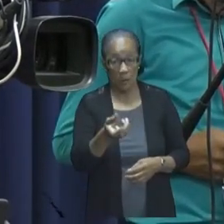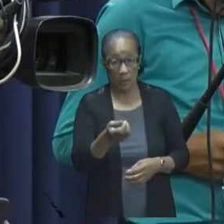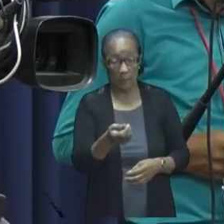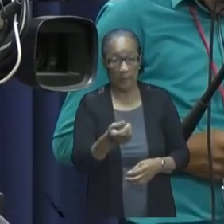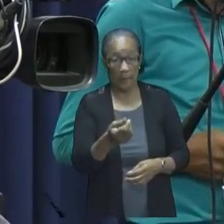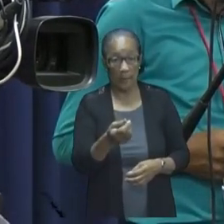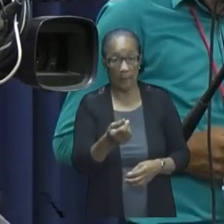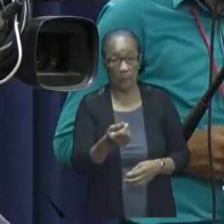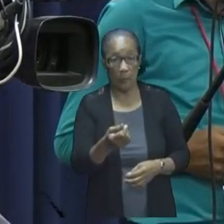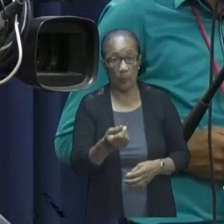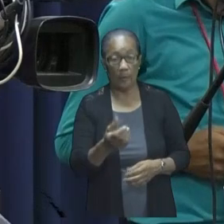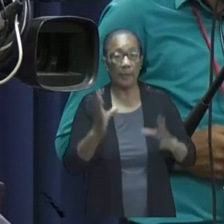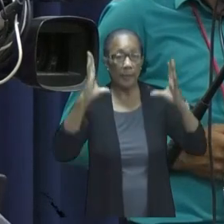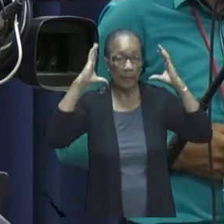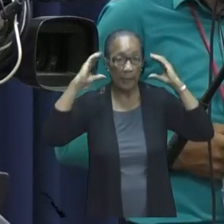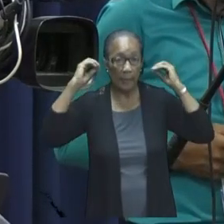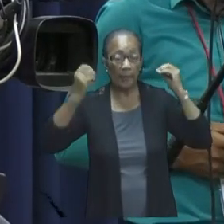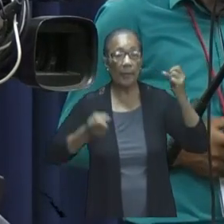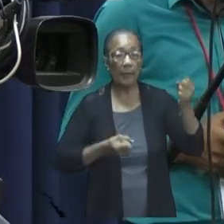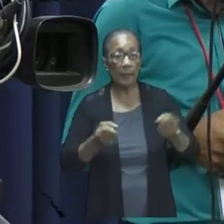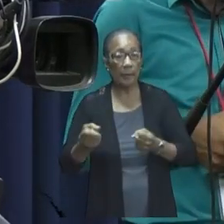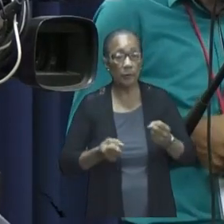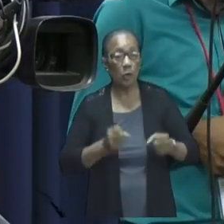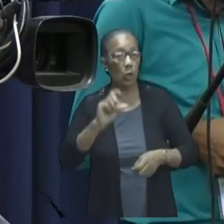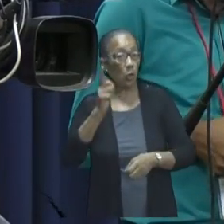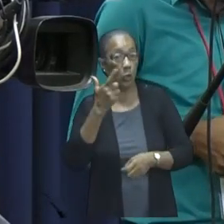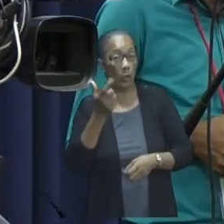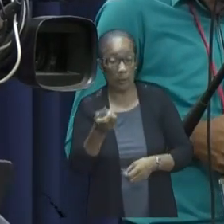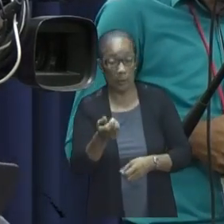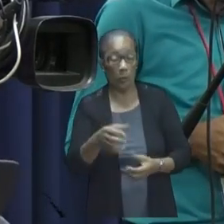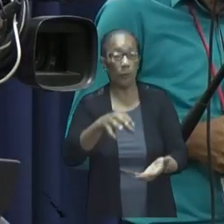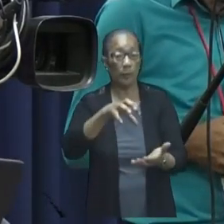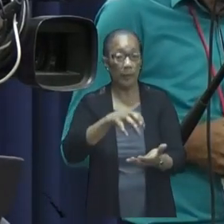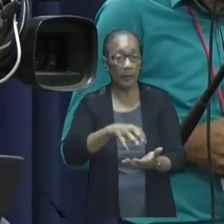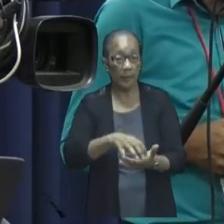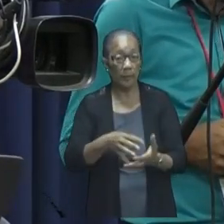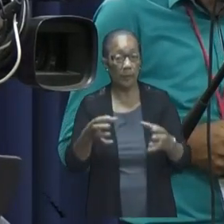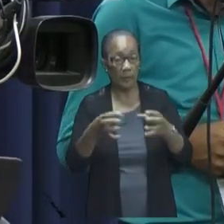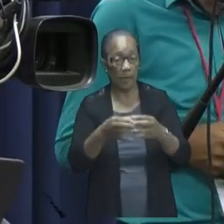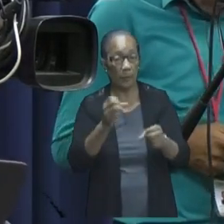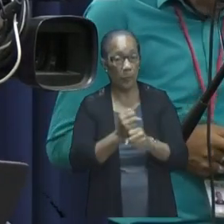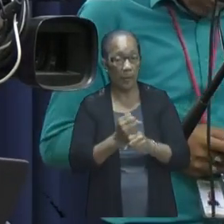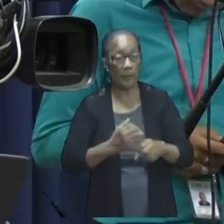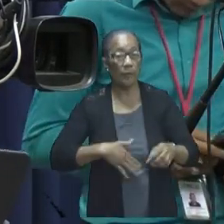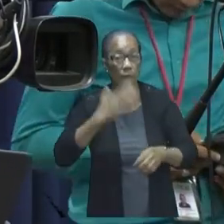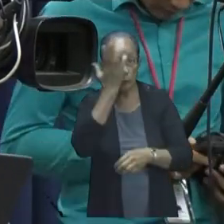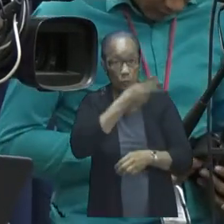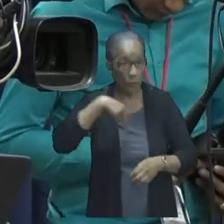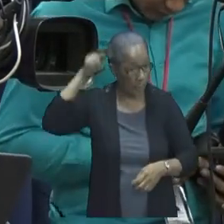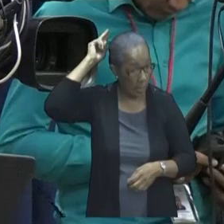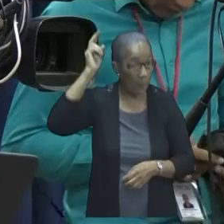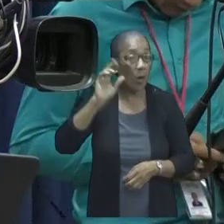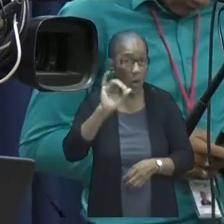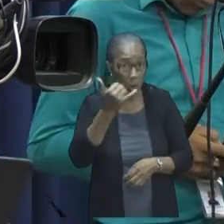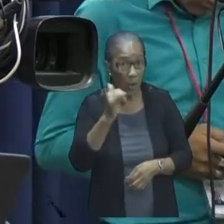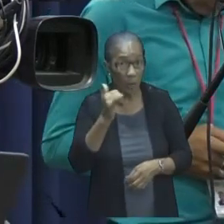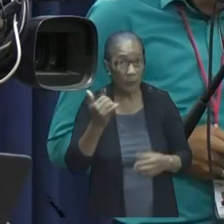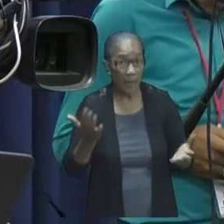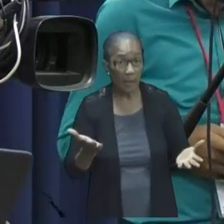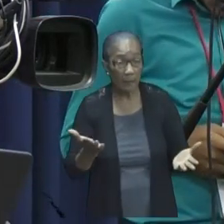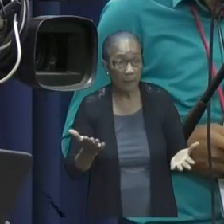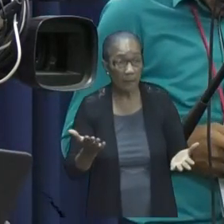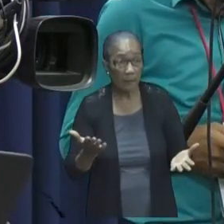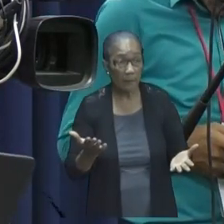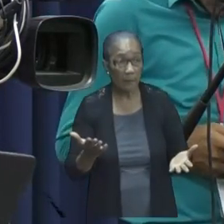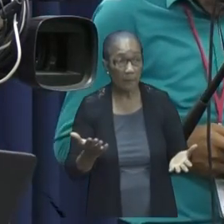regering nog niet op begroting zou hebben voor de samenwerking met suriname heb ik dat goed begrepen hoe zit dat precies aan om hoeveel geld er